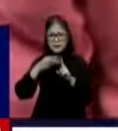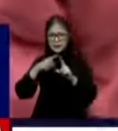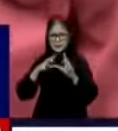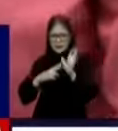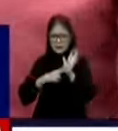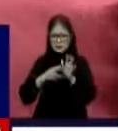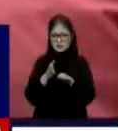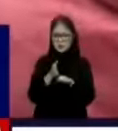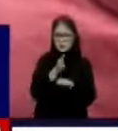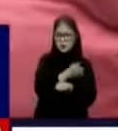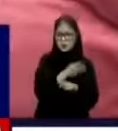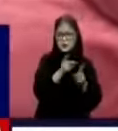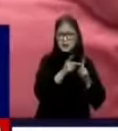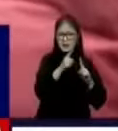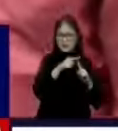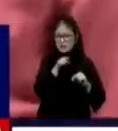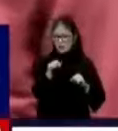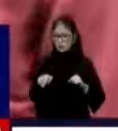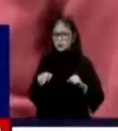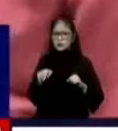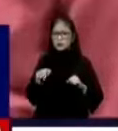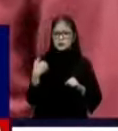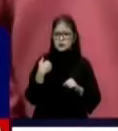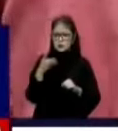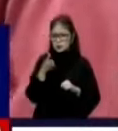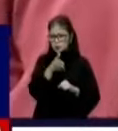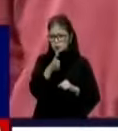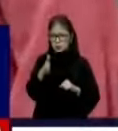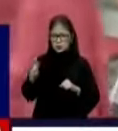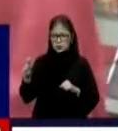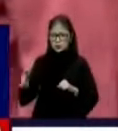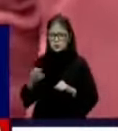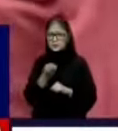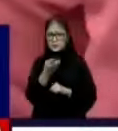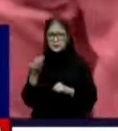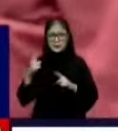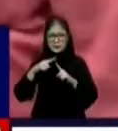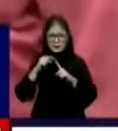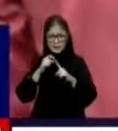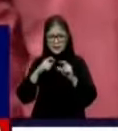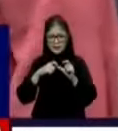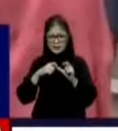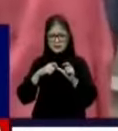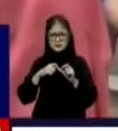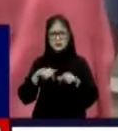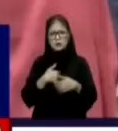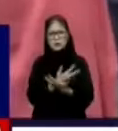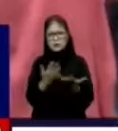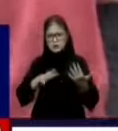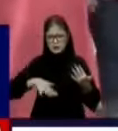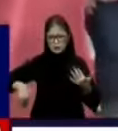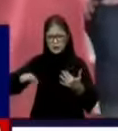Haritanu Sudipyo juga sempat melakukan blusukan ke sejumlah TPS dan menyapa warga yang ada di kawasan Tangerang